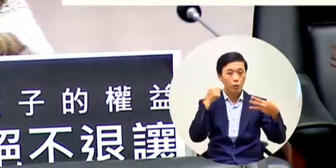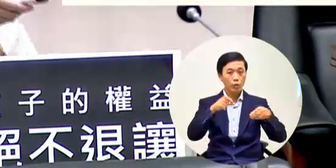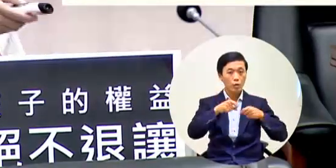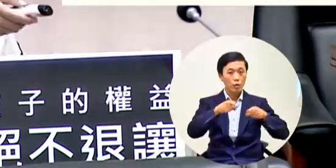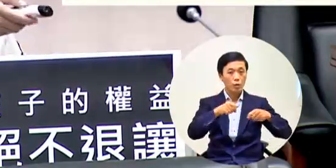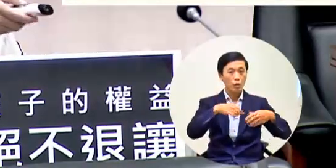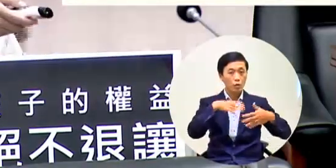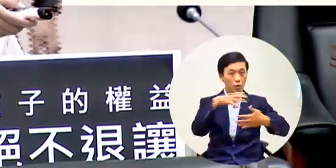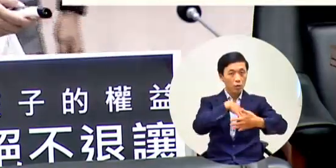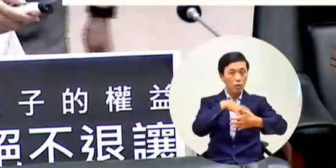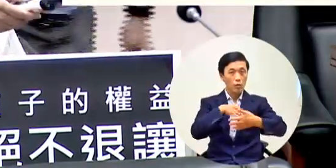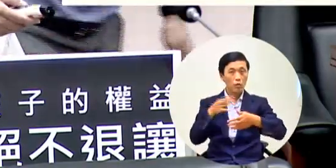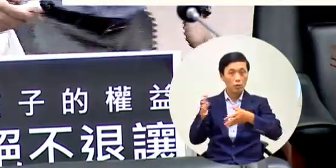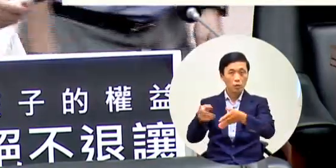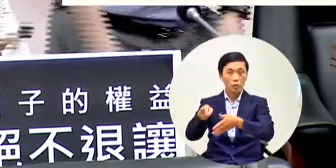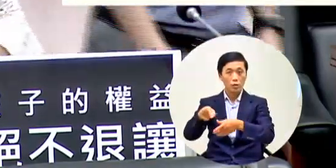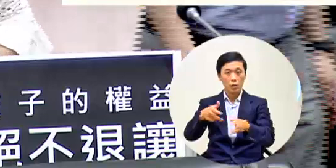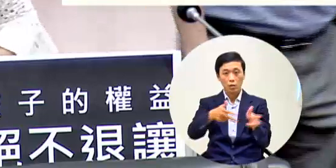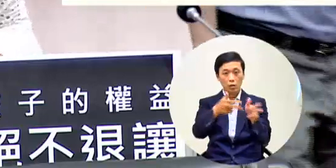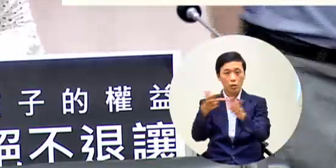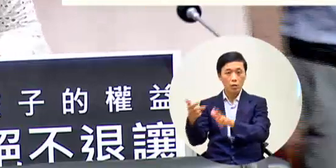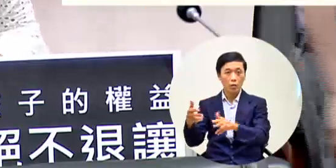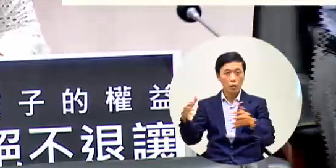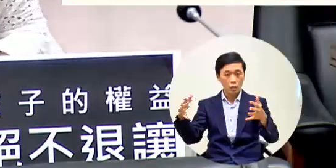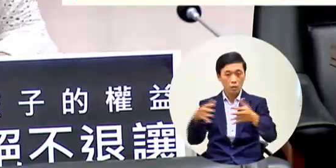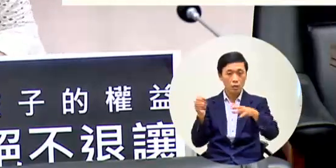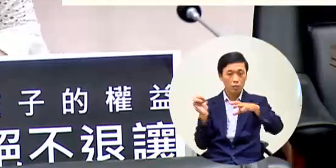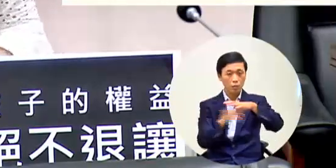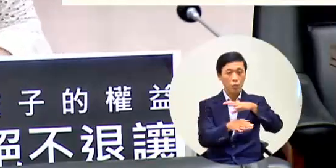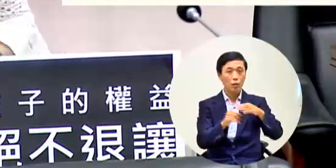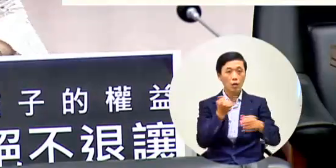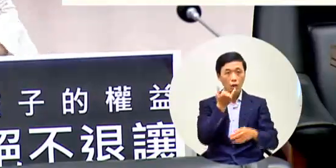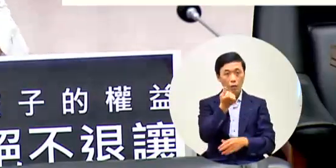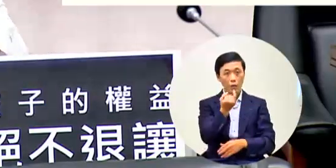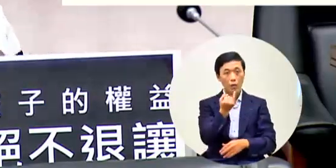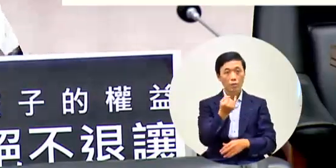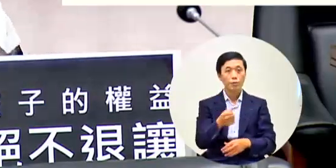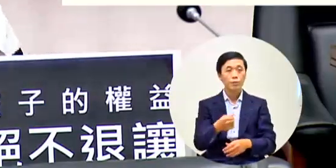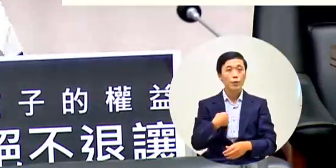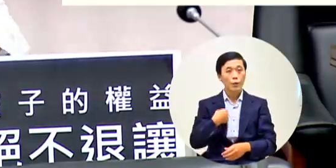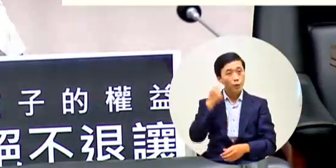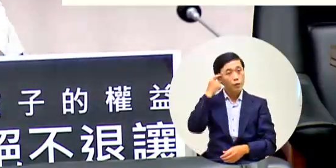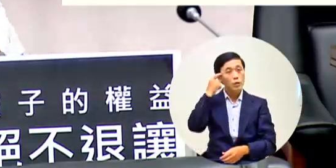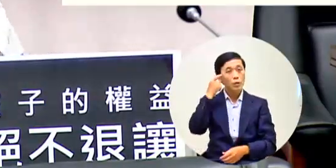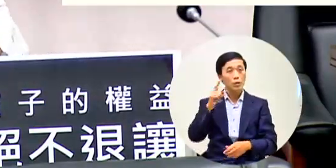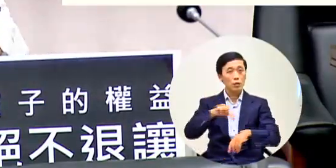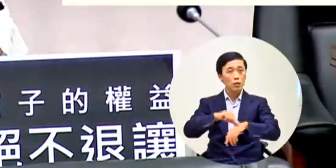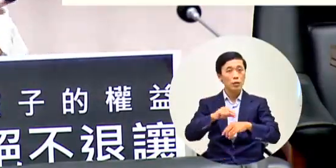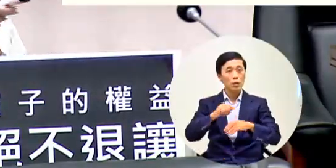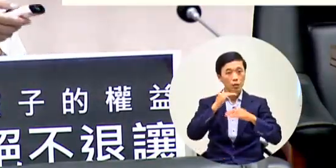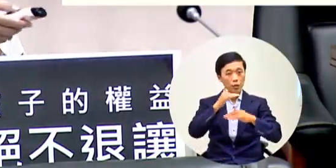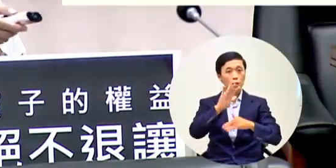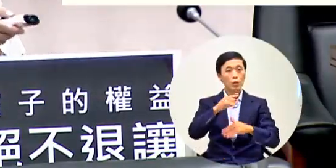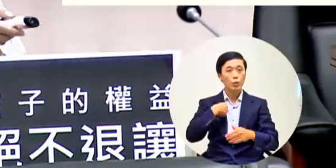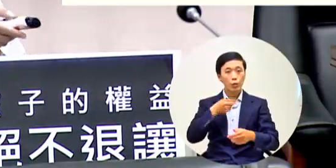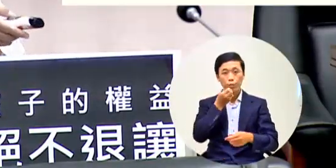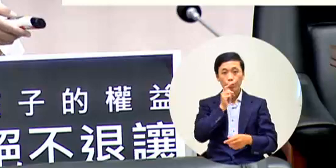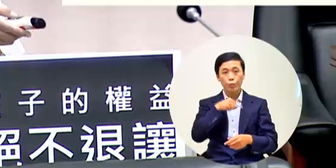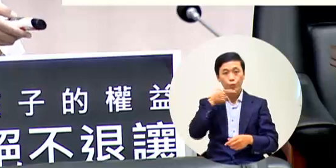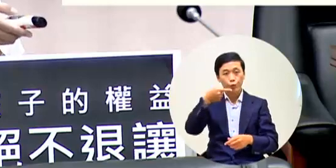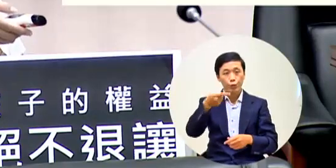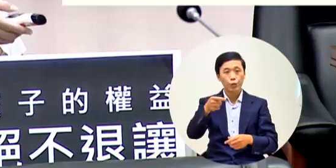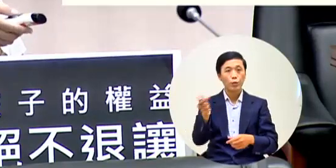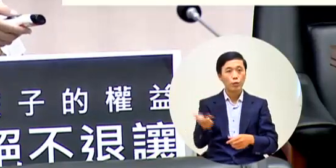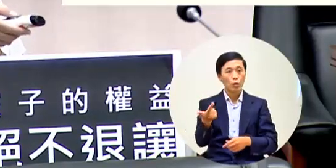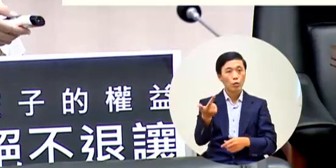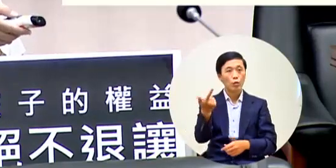它一并的跟这个道桥两个桥一并的纳入，好不好？好，那我想这个，因为时间关系，我讲快一点哈。然后另外这边